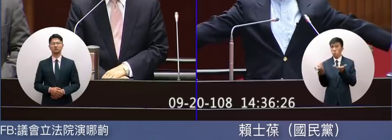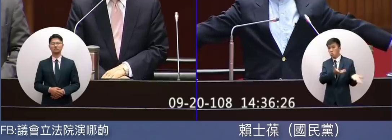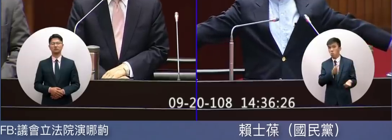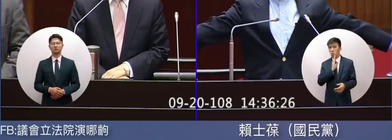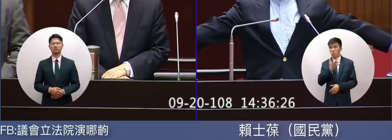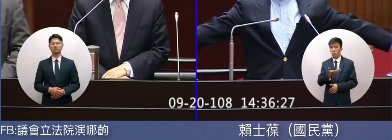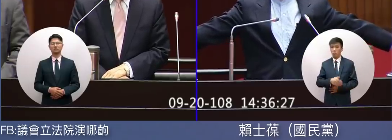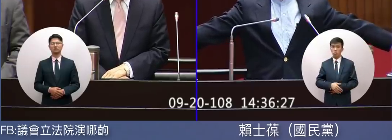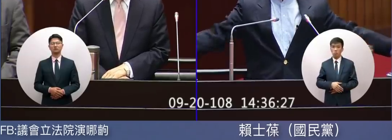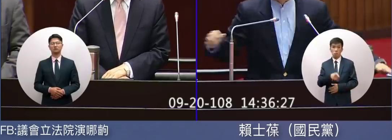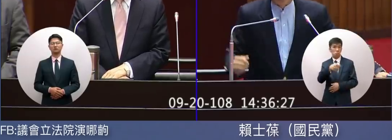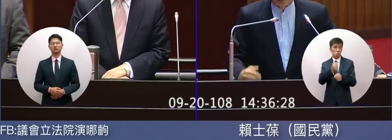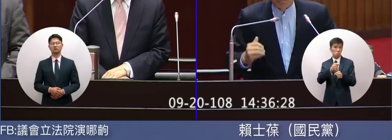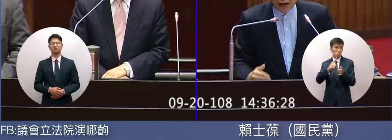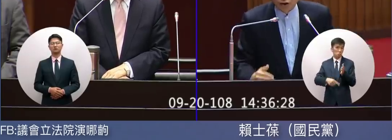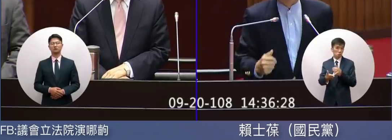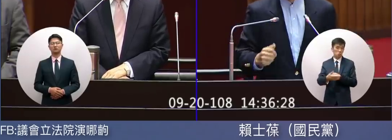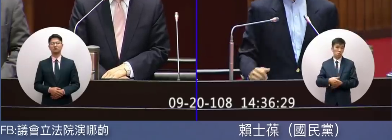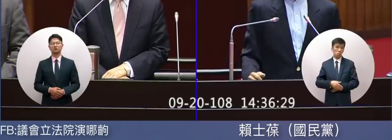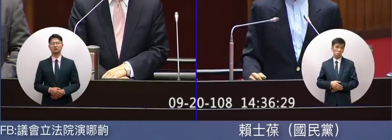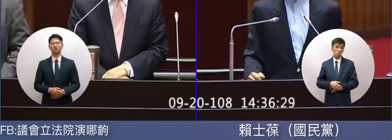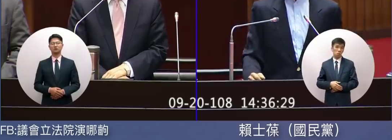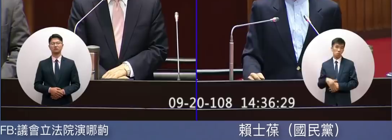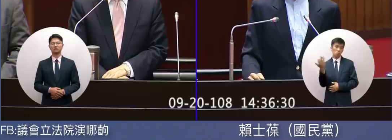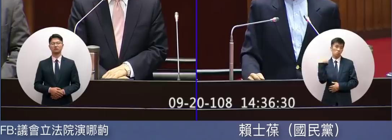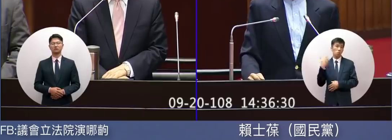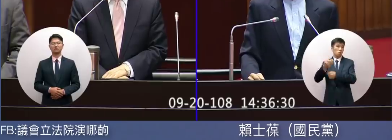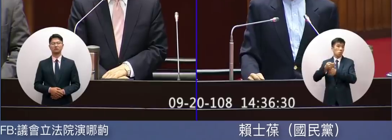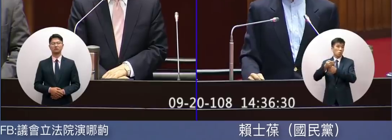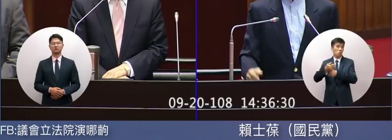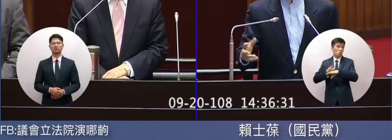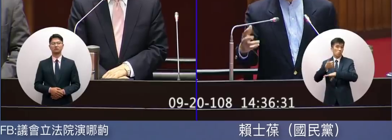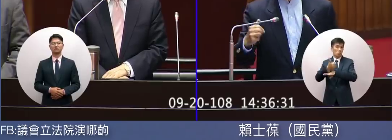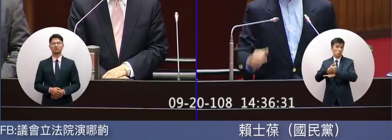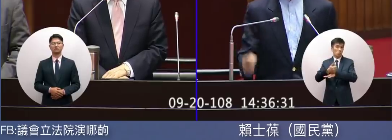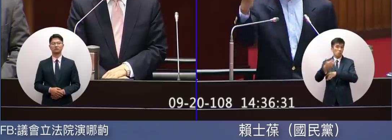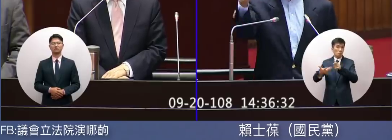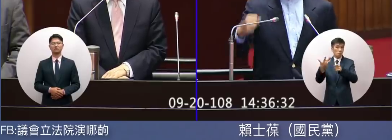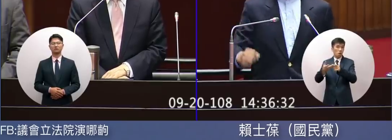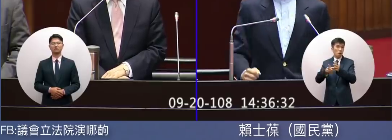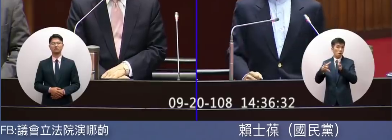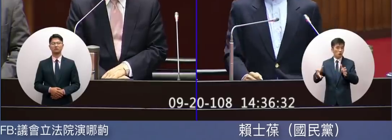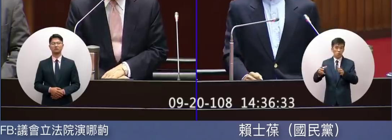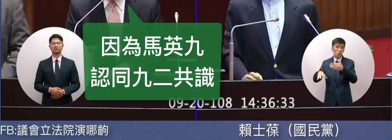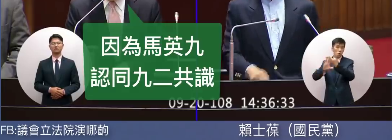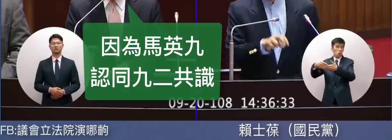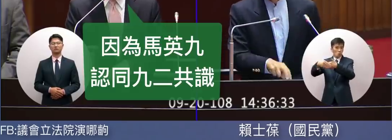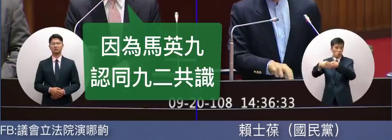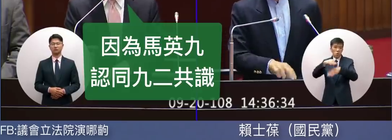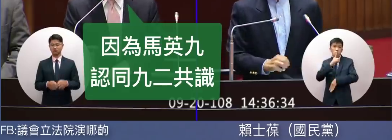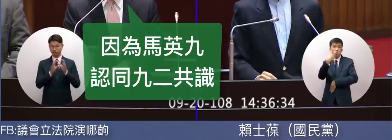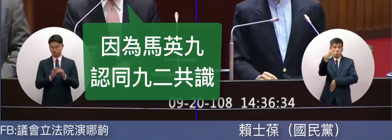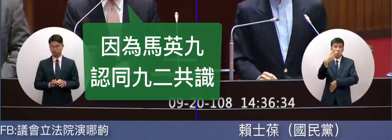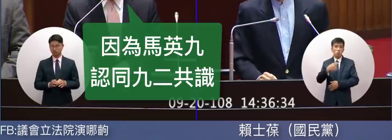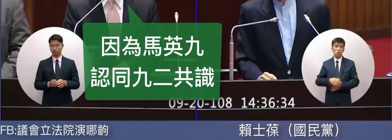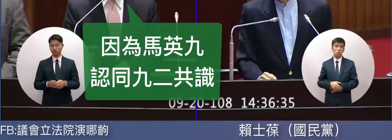用了，就简单啊。为什么马英九八年可以几乎没有断子弹的国？ 因为马英